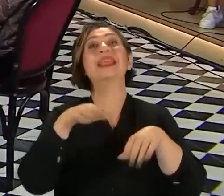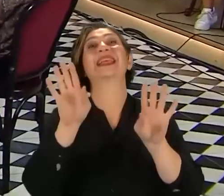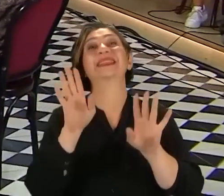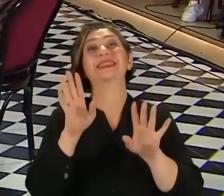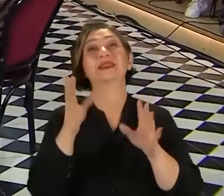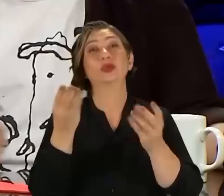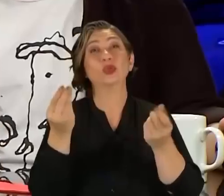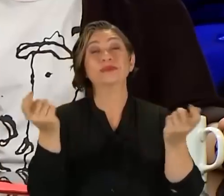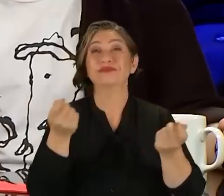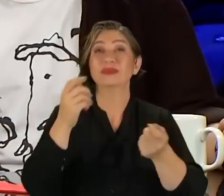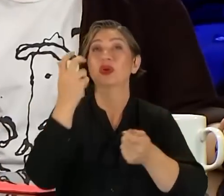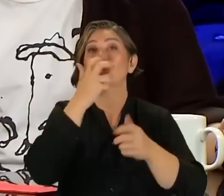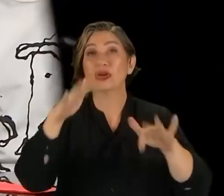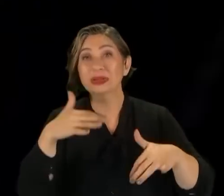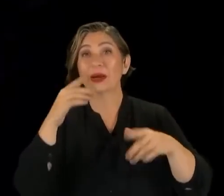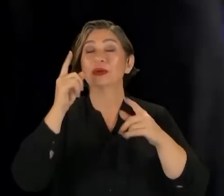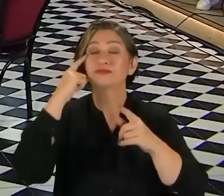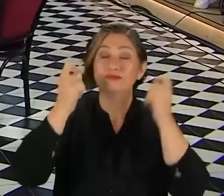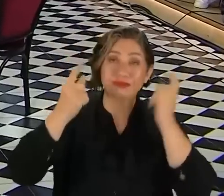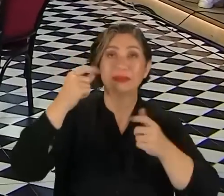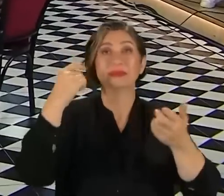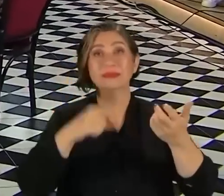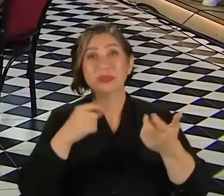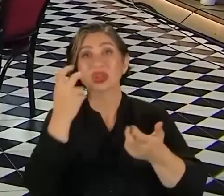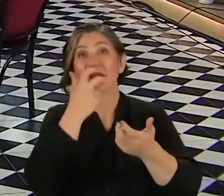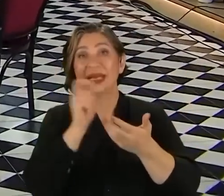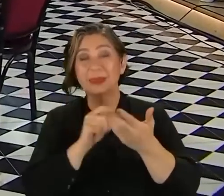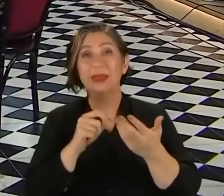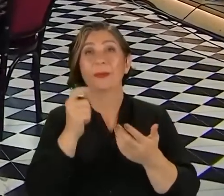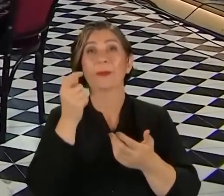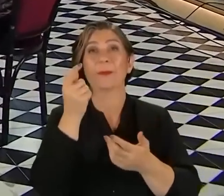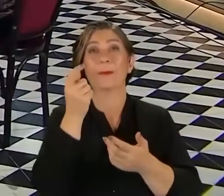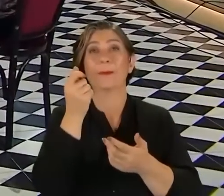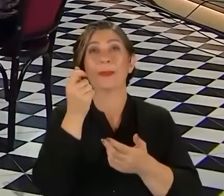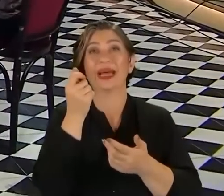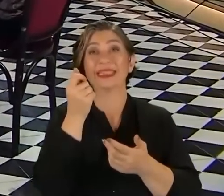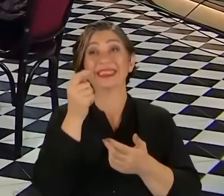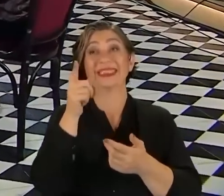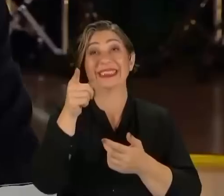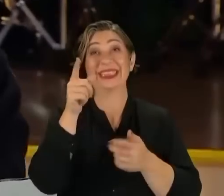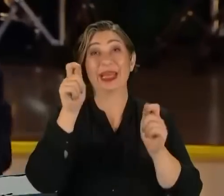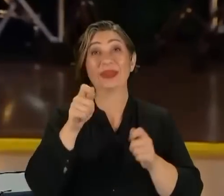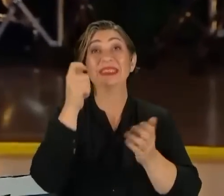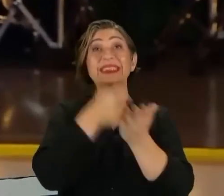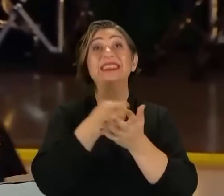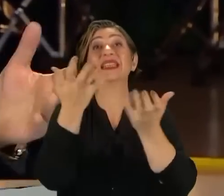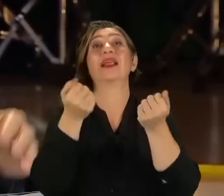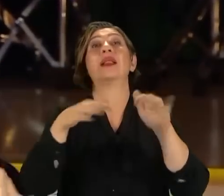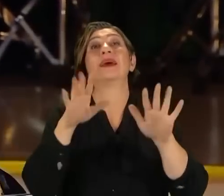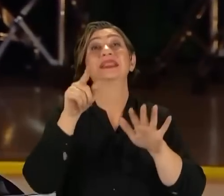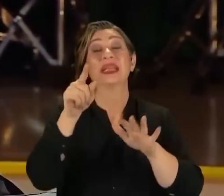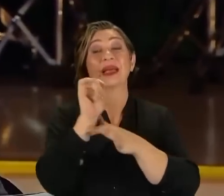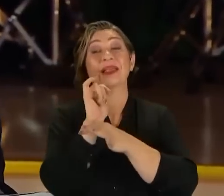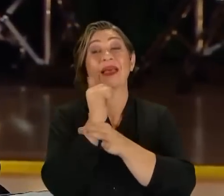Hani meşguliyetler, işte konser vermek, üretmek. Para bir sürü insanın parası sizin yaptığınızı satın alamaz. Ya da